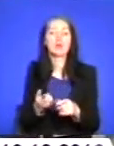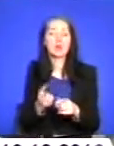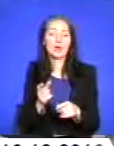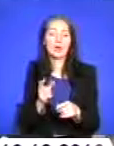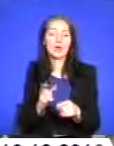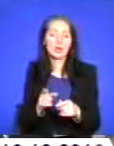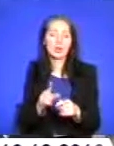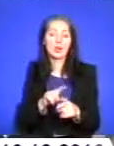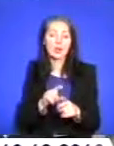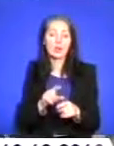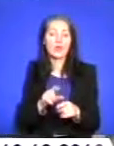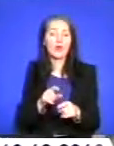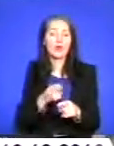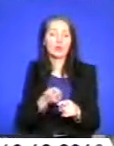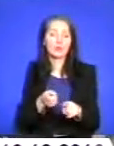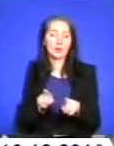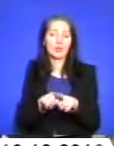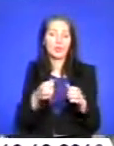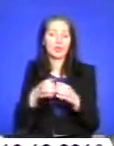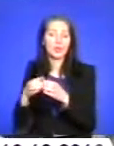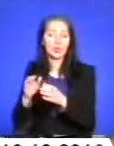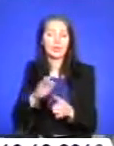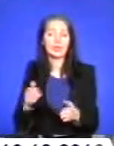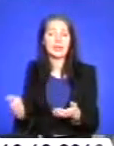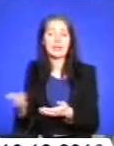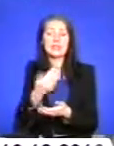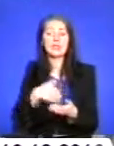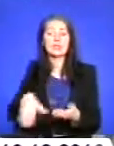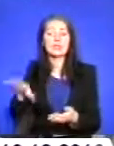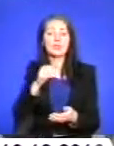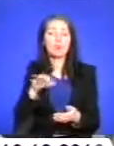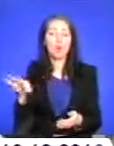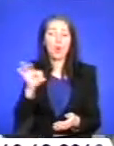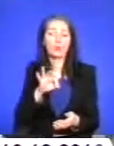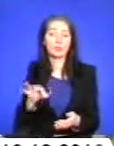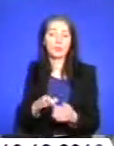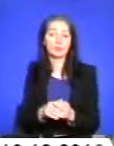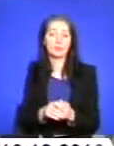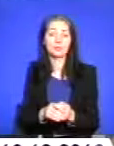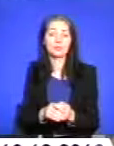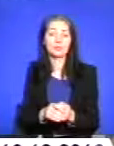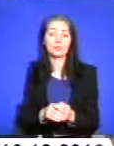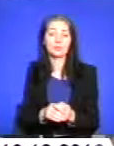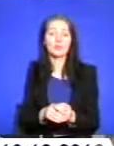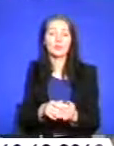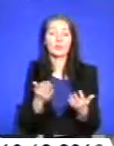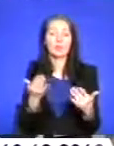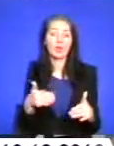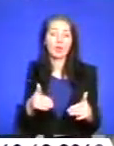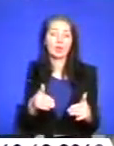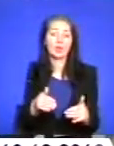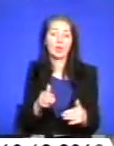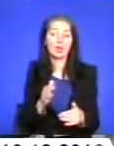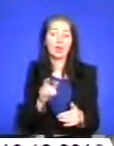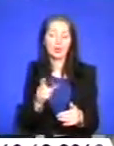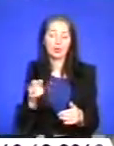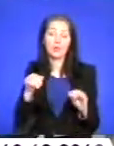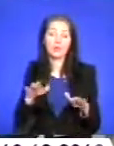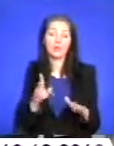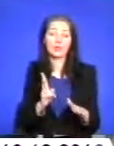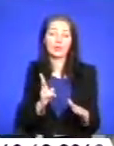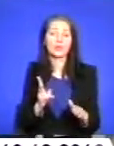відібрати кандидатів для цих подарунків. Тому тут ходять і сім'ї загиблих, поранених бійців, де є дітки хворі в тих сім'ях. Тобто ми